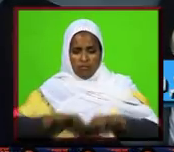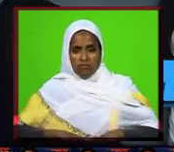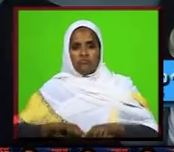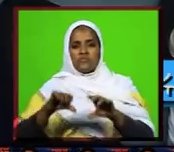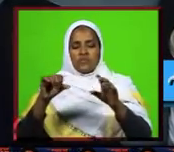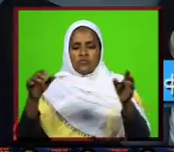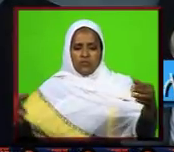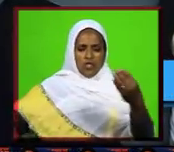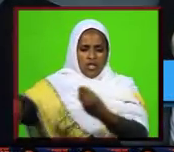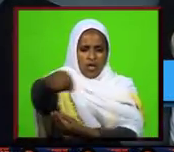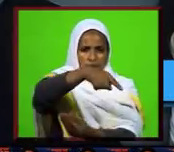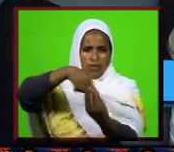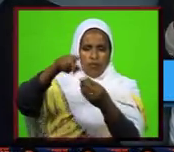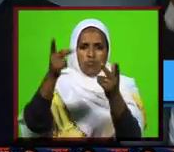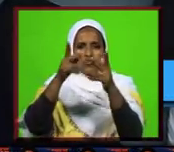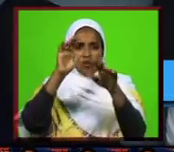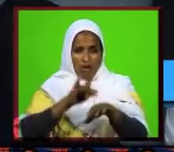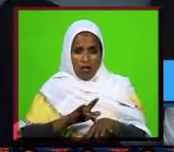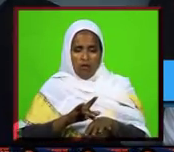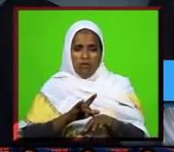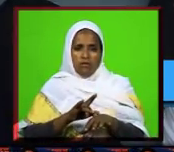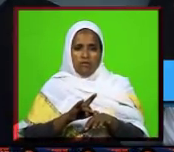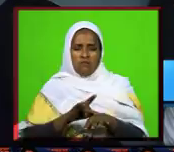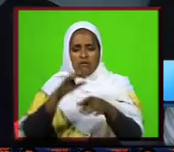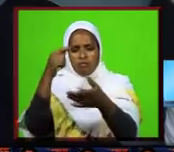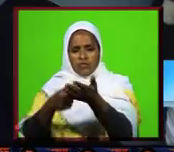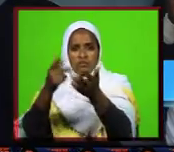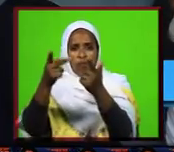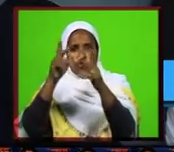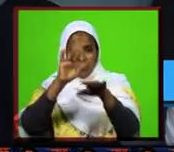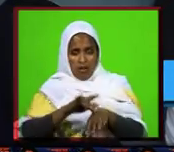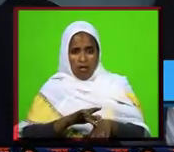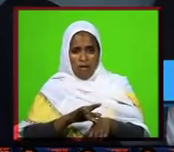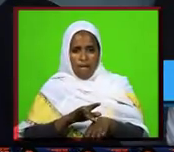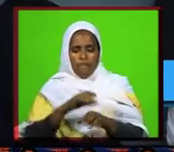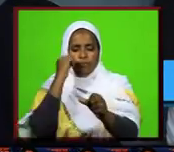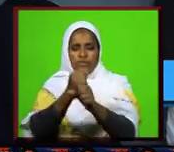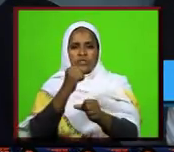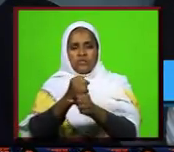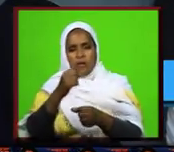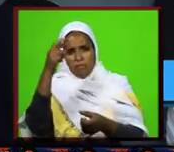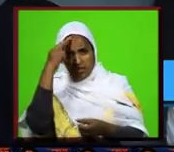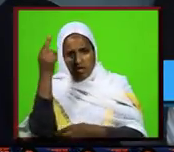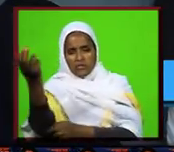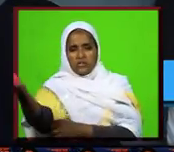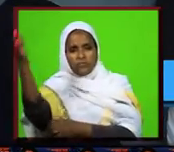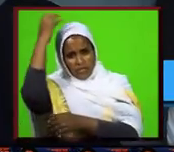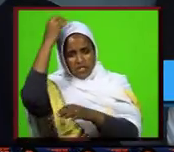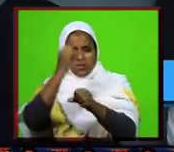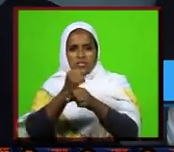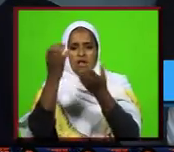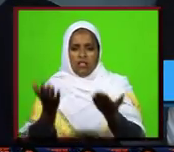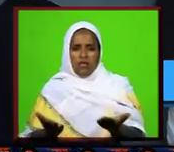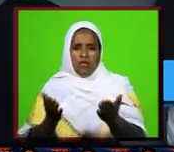ነው። በአሕዛብ የተከበበ ቦታ ላይ በዚያ ቦታ ላይ በስራ ምክንያት የመንግስት